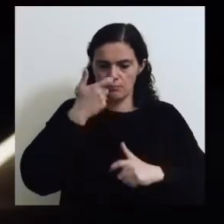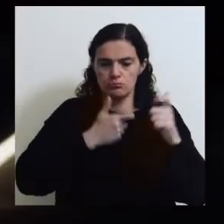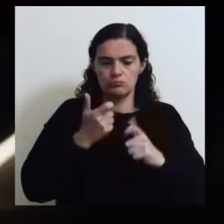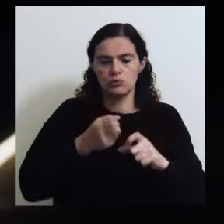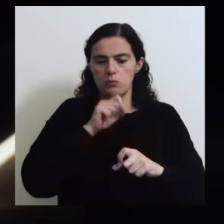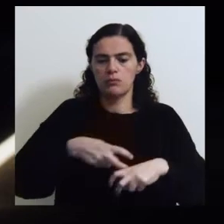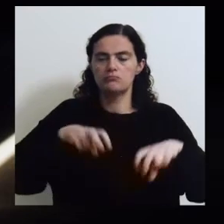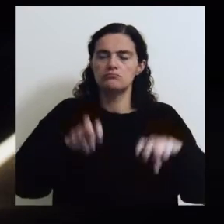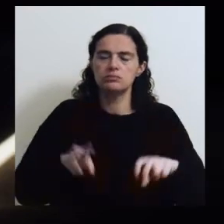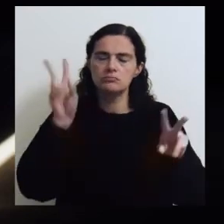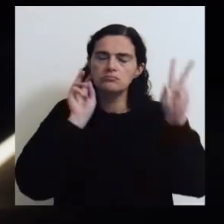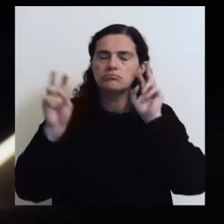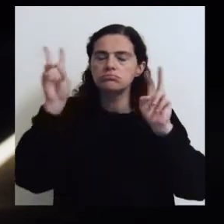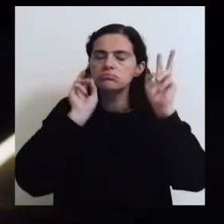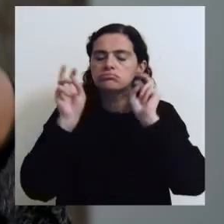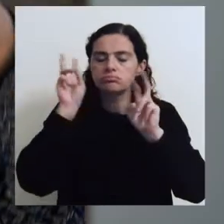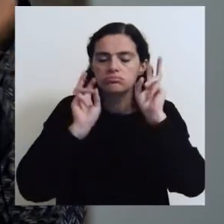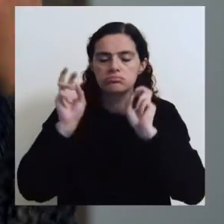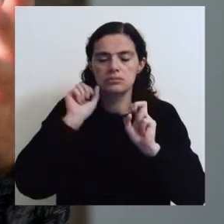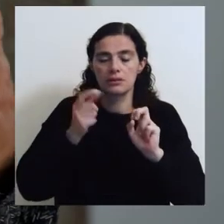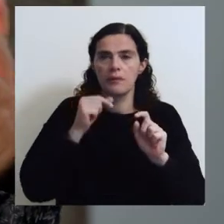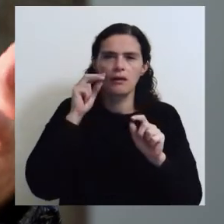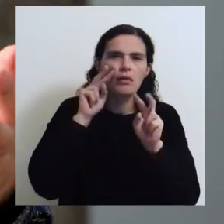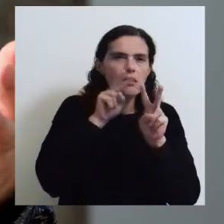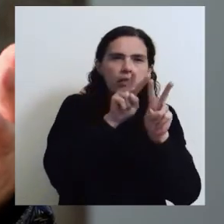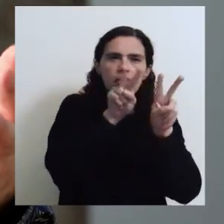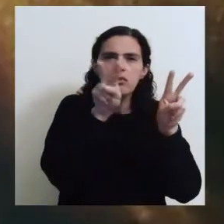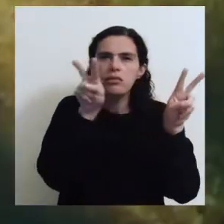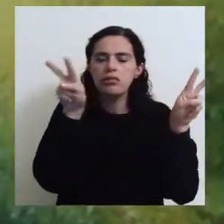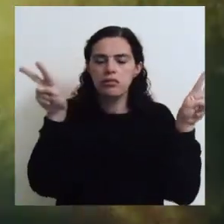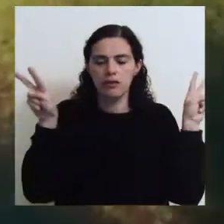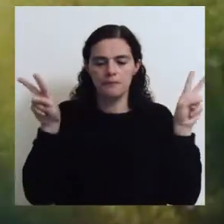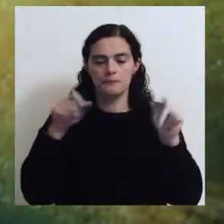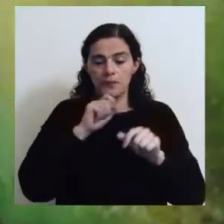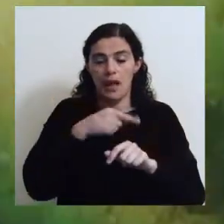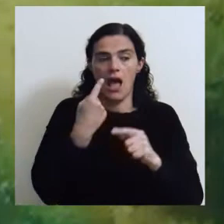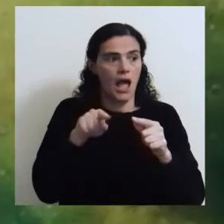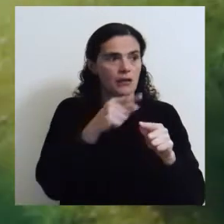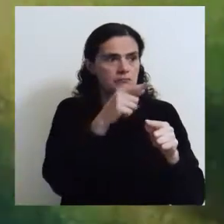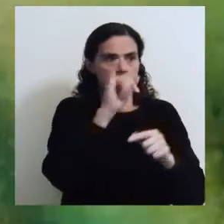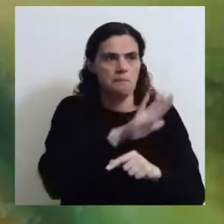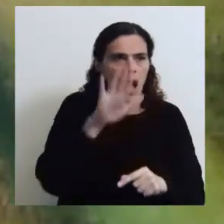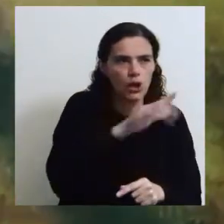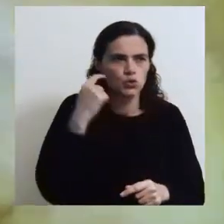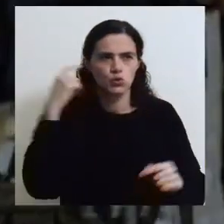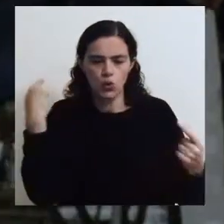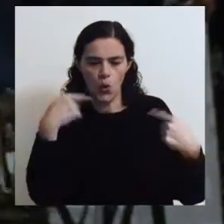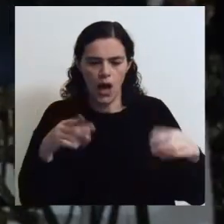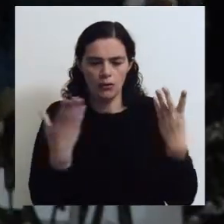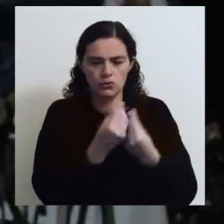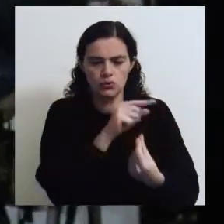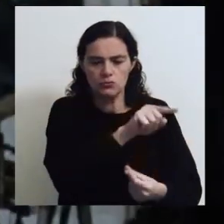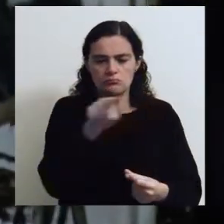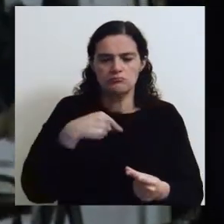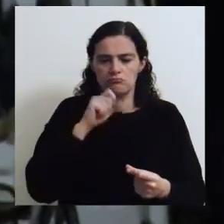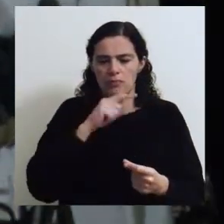peuvent s'installer, écouter et regarder autour d'eux, ce que l'ensemble des images et des sons fait